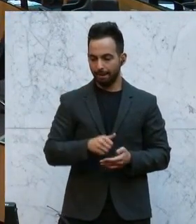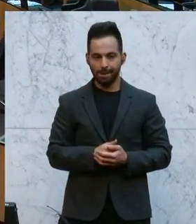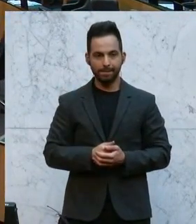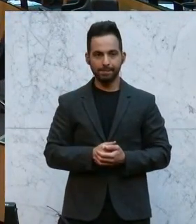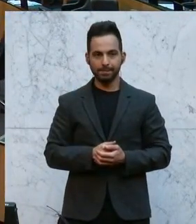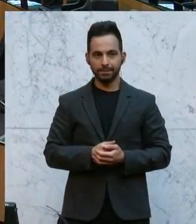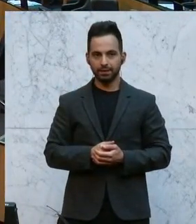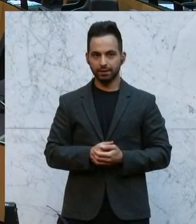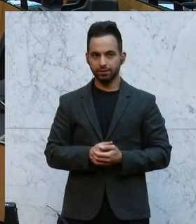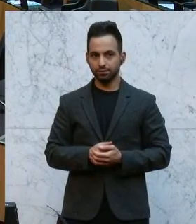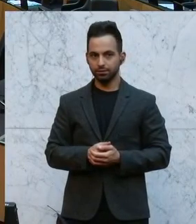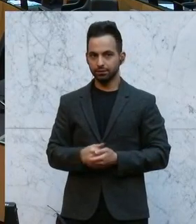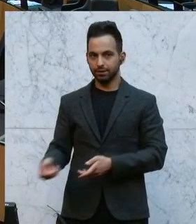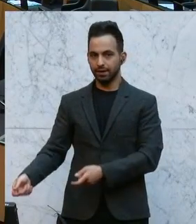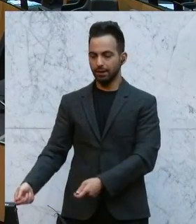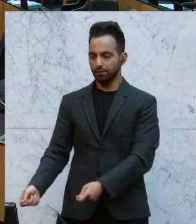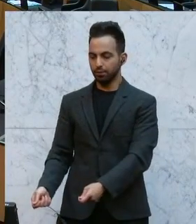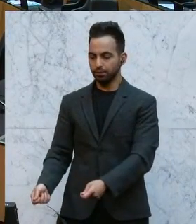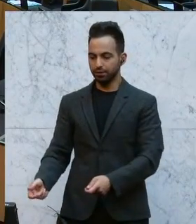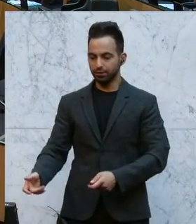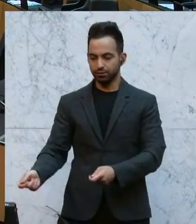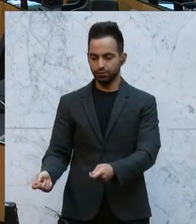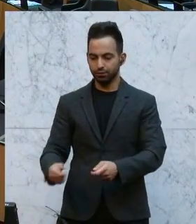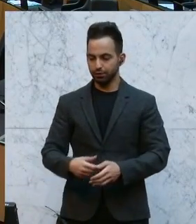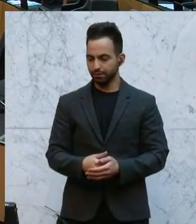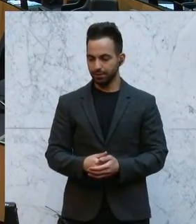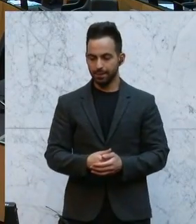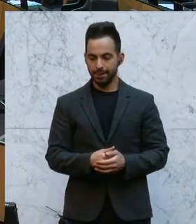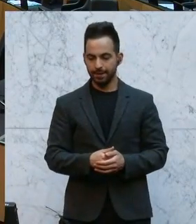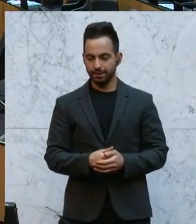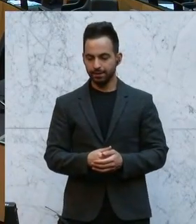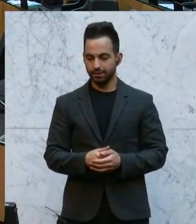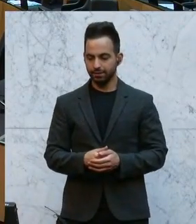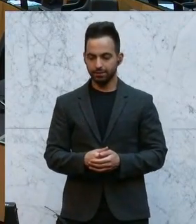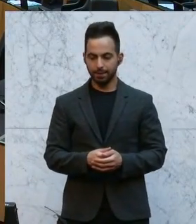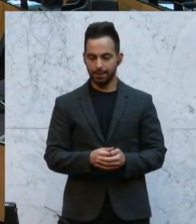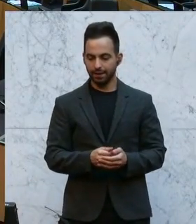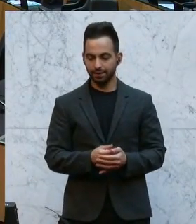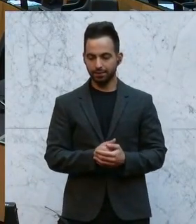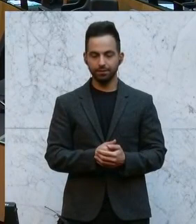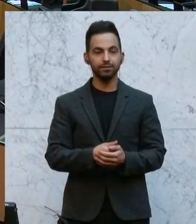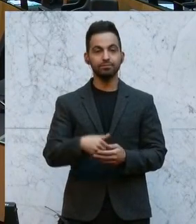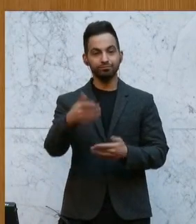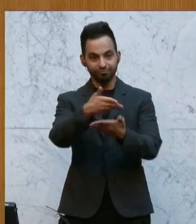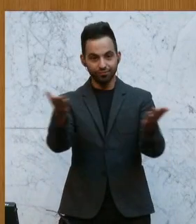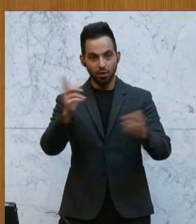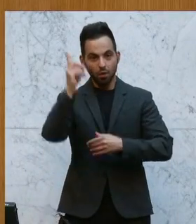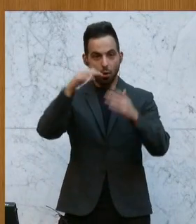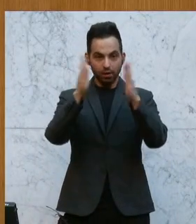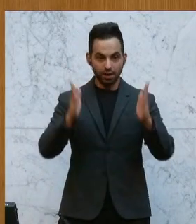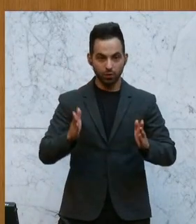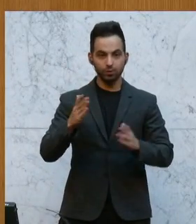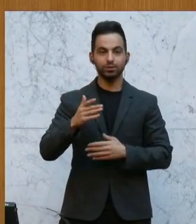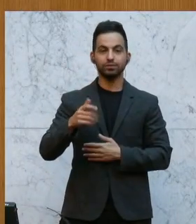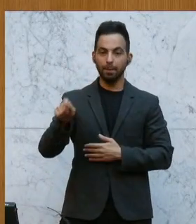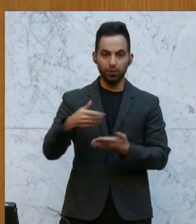Danke, Frau Präsidentin. Hohes Haus, geschätzte Bürger in diesem Land. Die Kleine Zeitung vom 8.